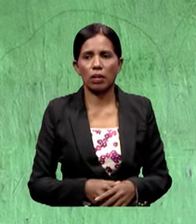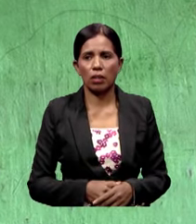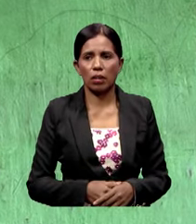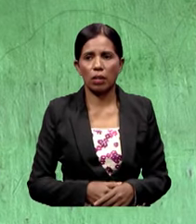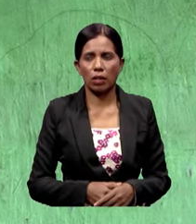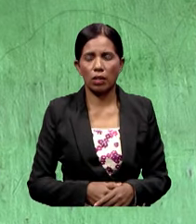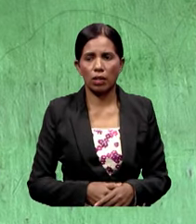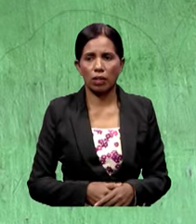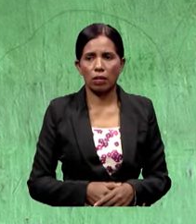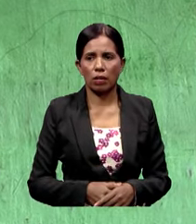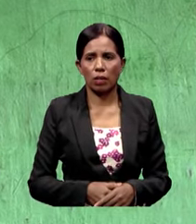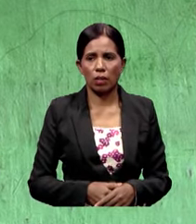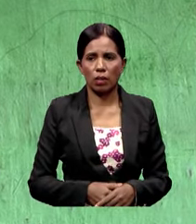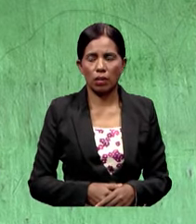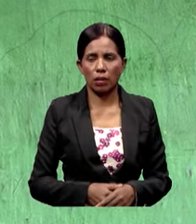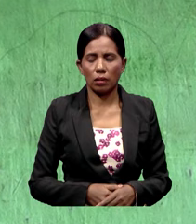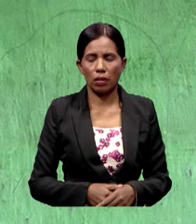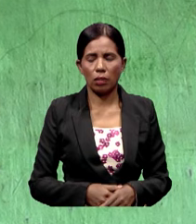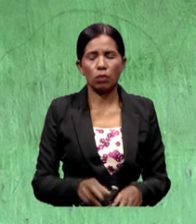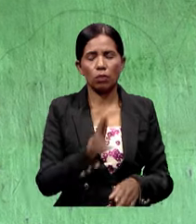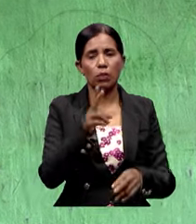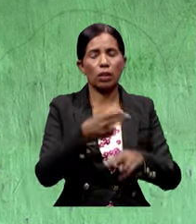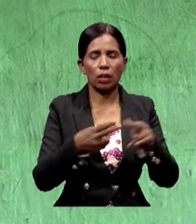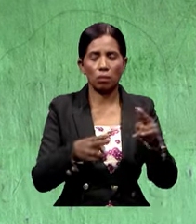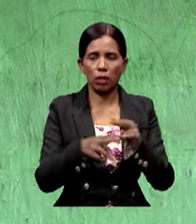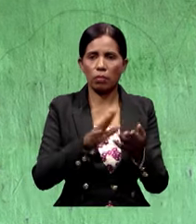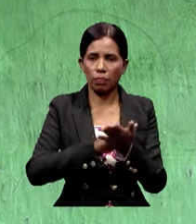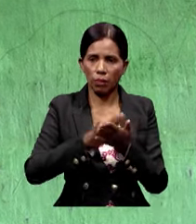teng indane. Kalau lima puan elos,